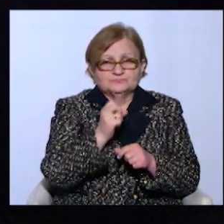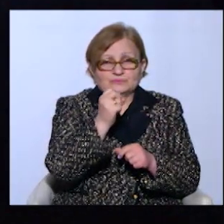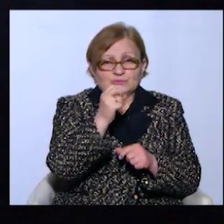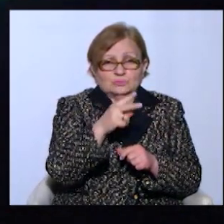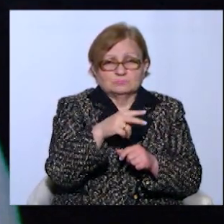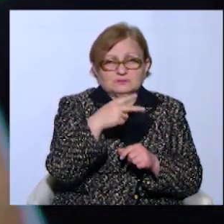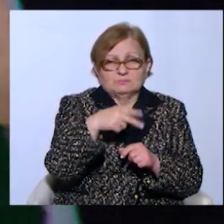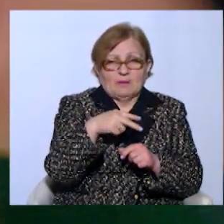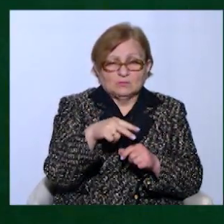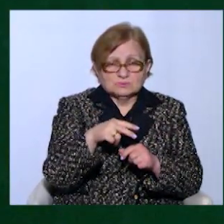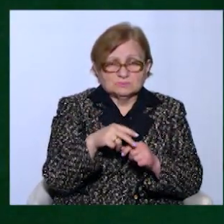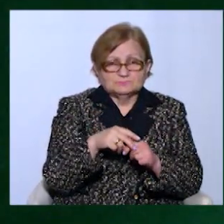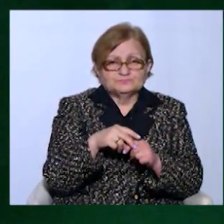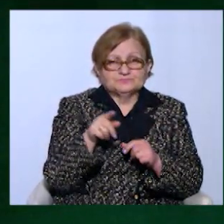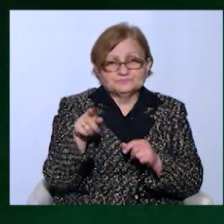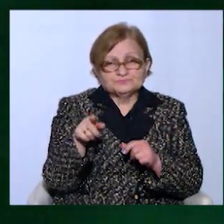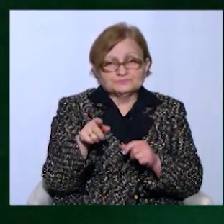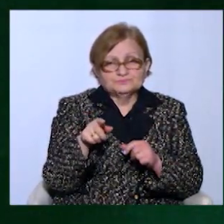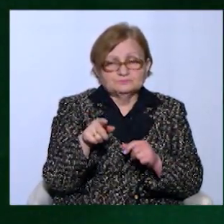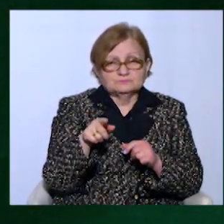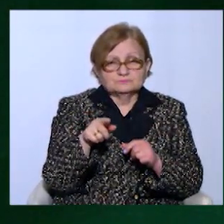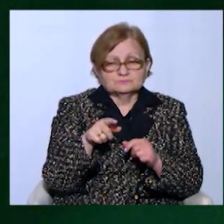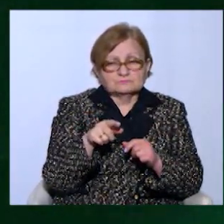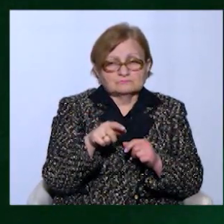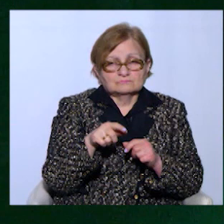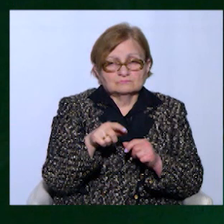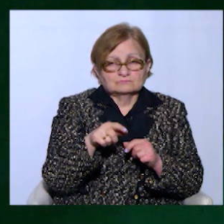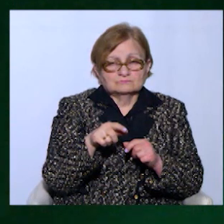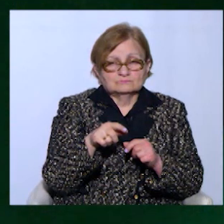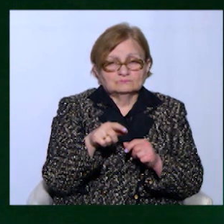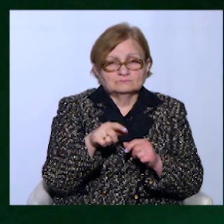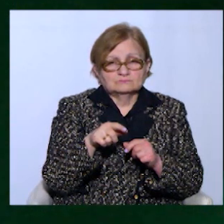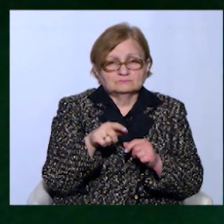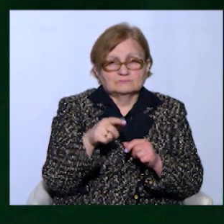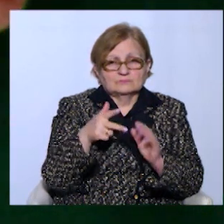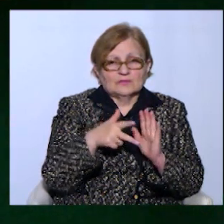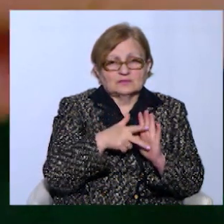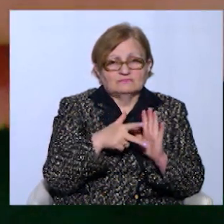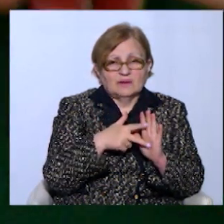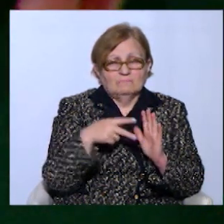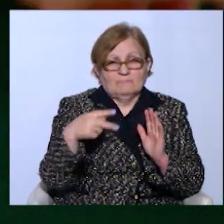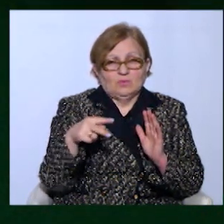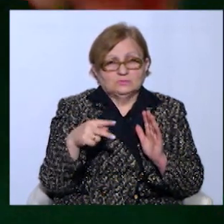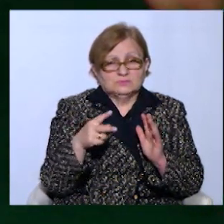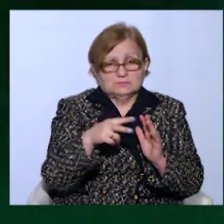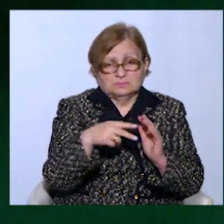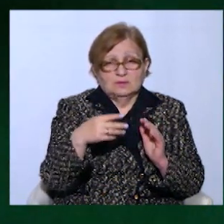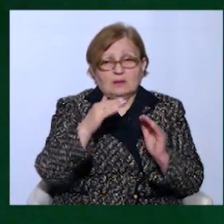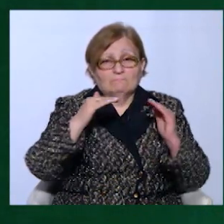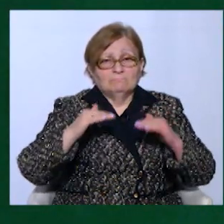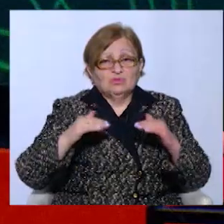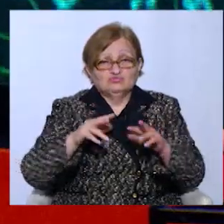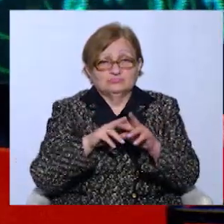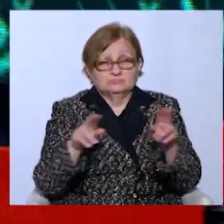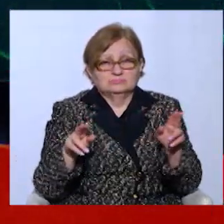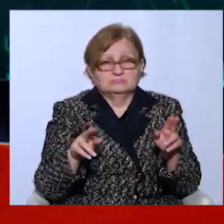12/5. აქ იქნება 8-ზე 4-ზე ამრავლებთ 8/5 და 9-ია. 12/5